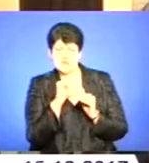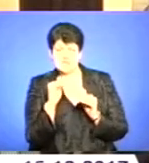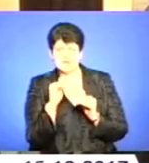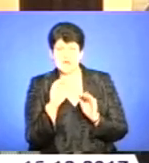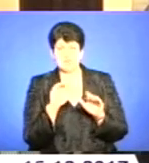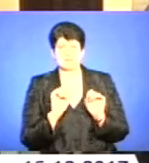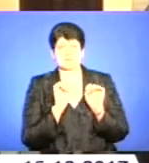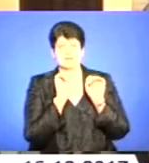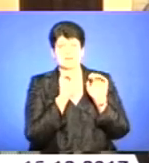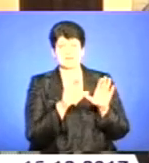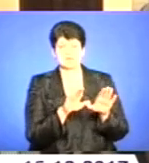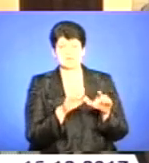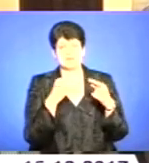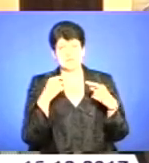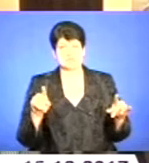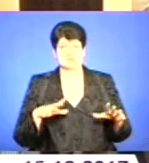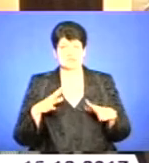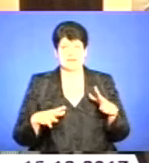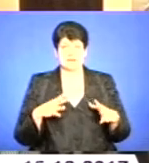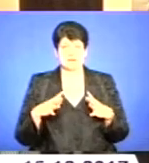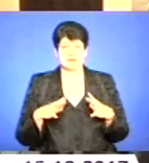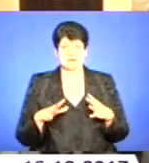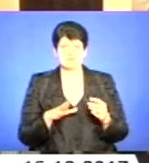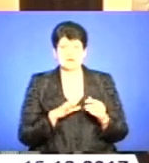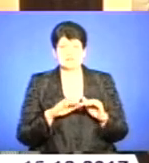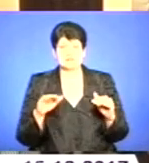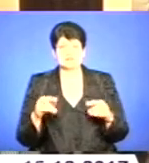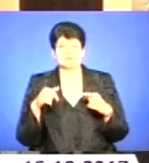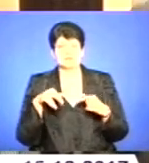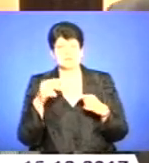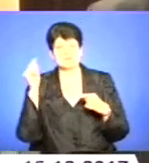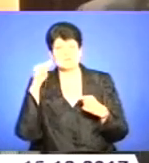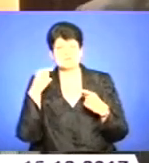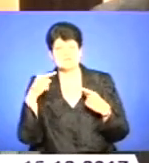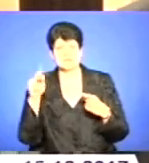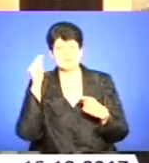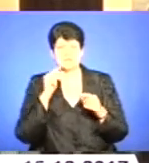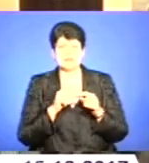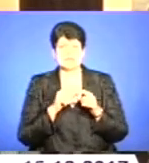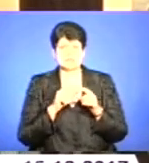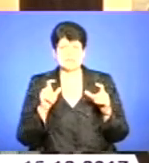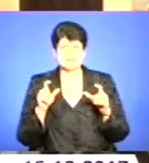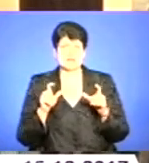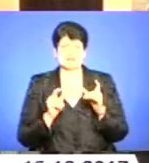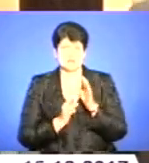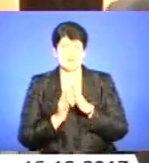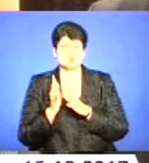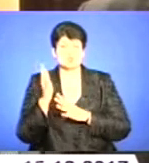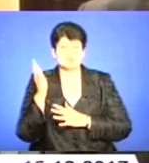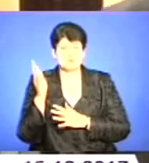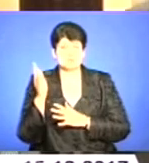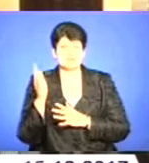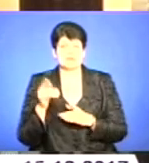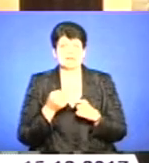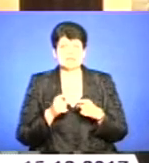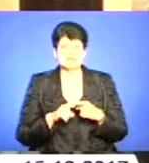От, і потім передають вже іншим тренерам, або діти йдуть вчитися в інші навчальні заклади, тобто ростуть. Але це ті